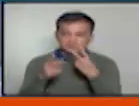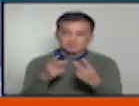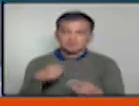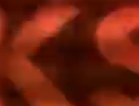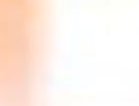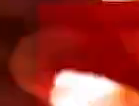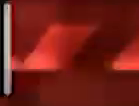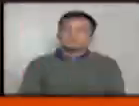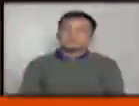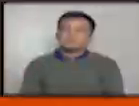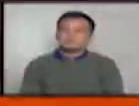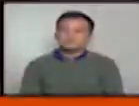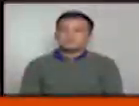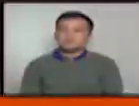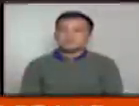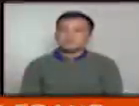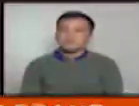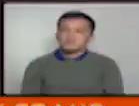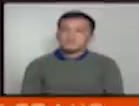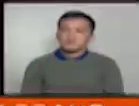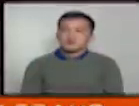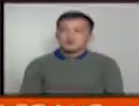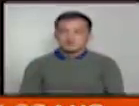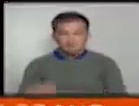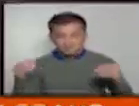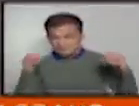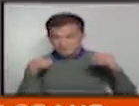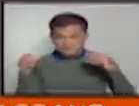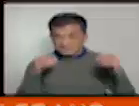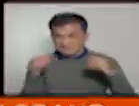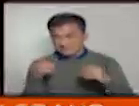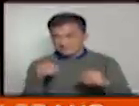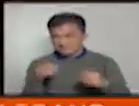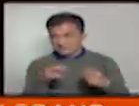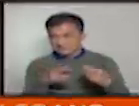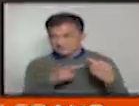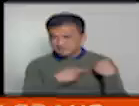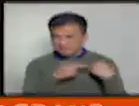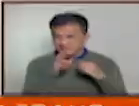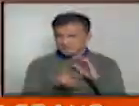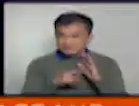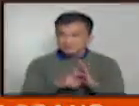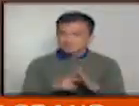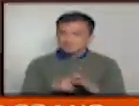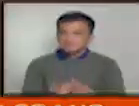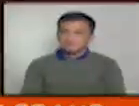natin. Ano ang katukulan mo? Ang katukulan mo?